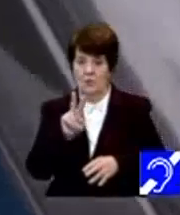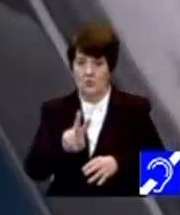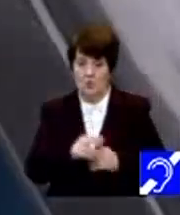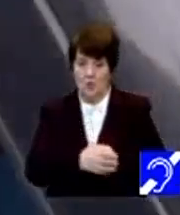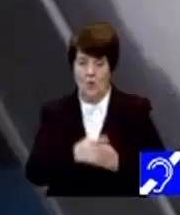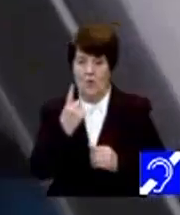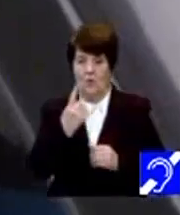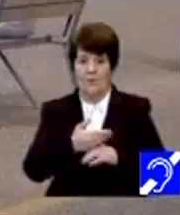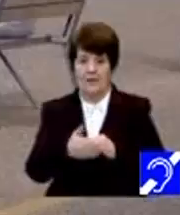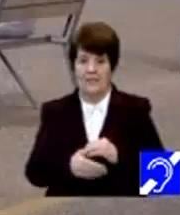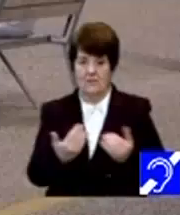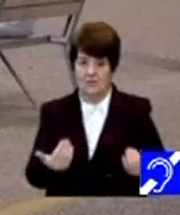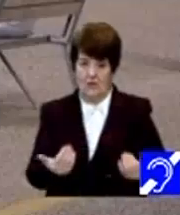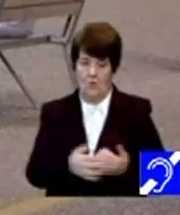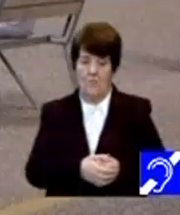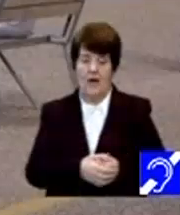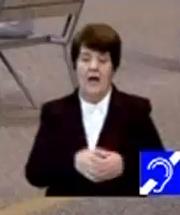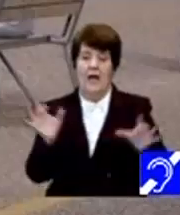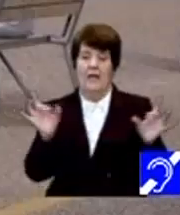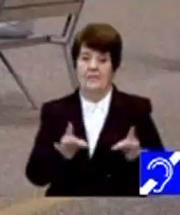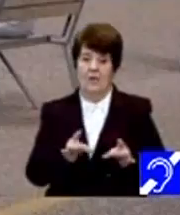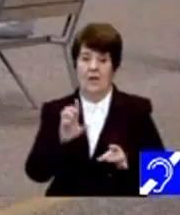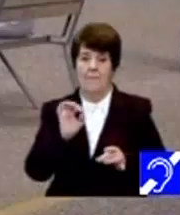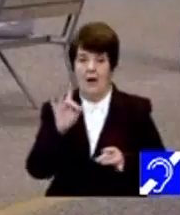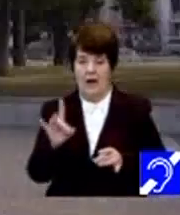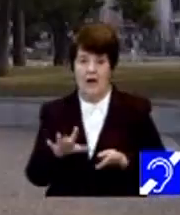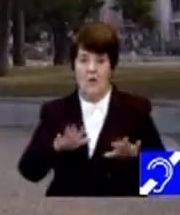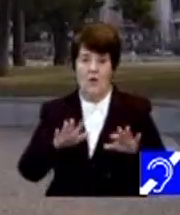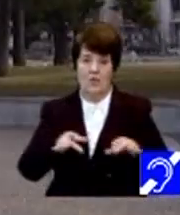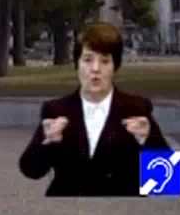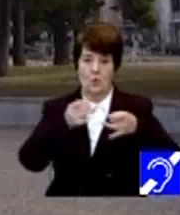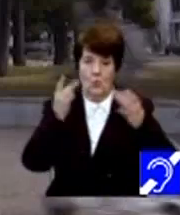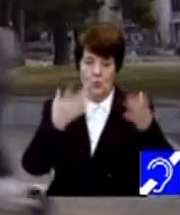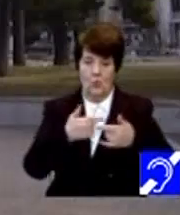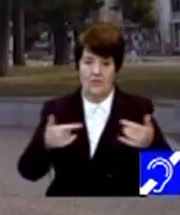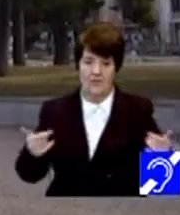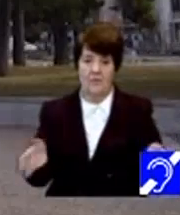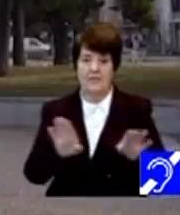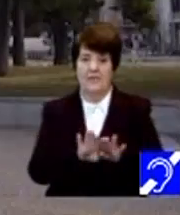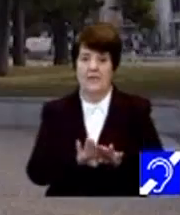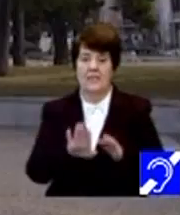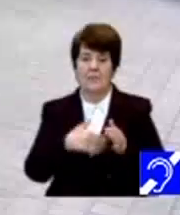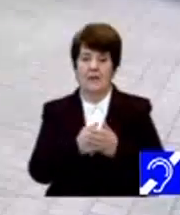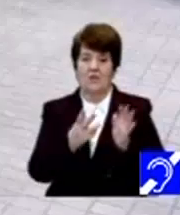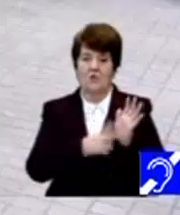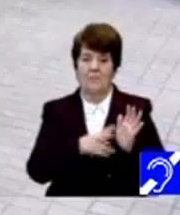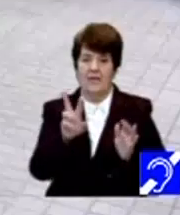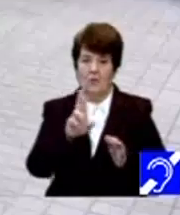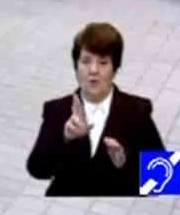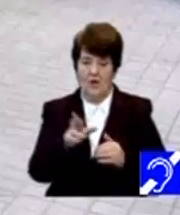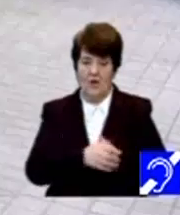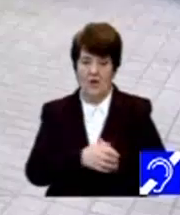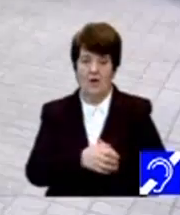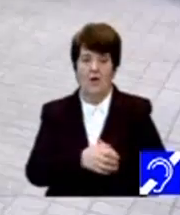ora 22, cu o oră mai târziu decât acum. Restaurantele, barurile, localurile de cultură și divertisment rămân închise până pe